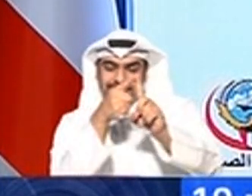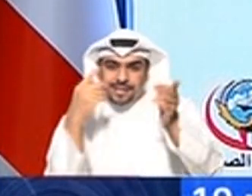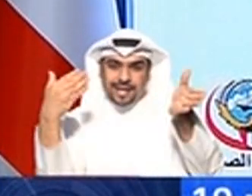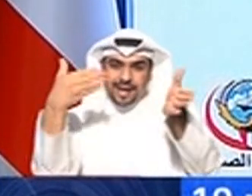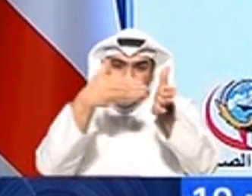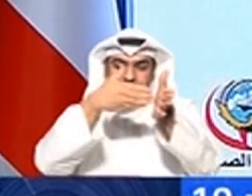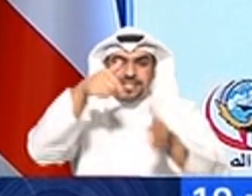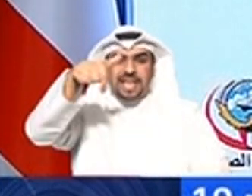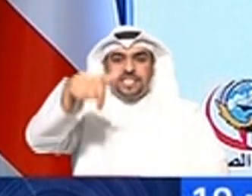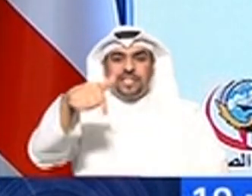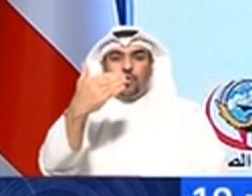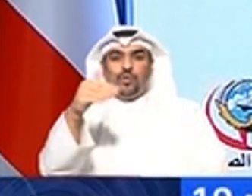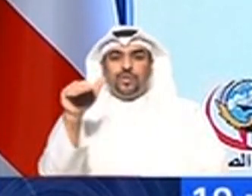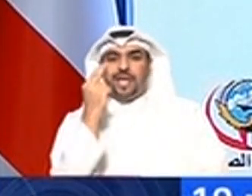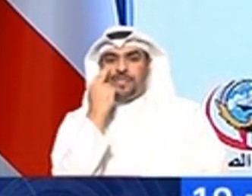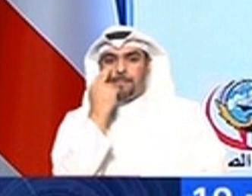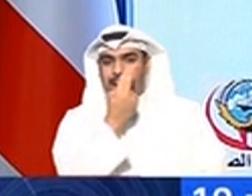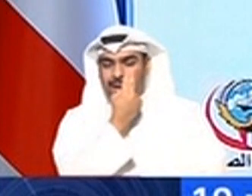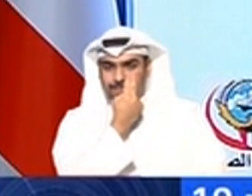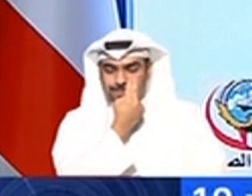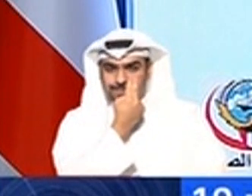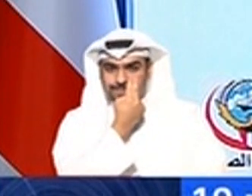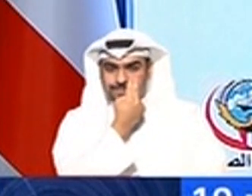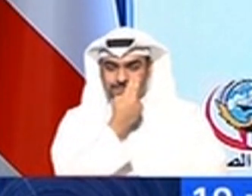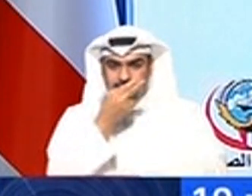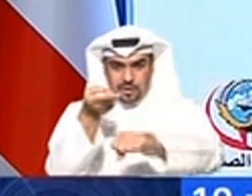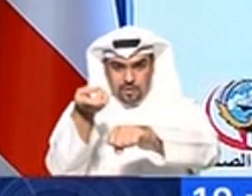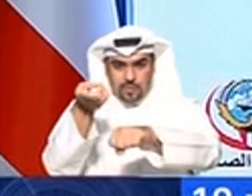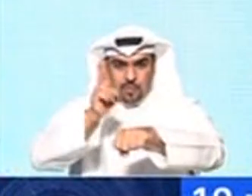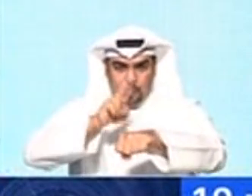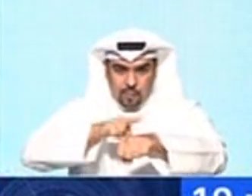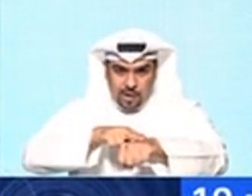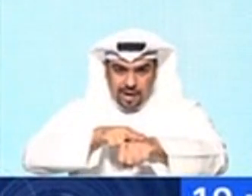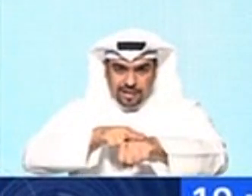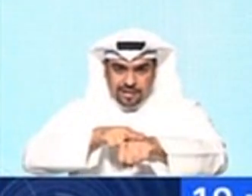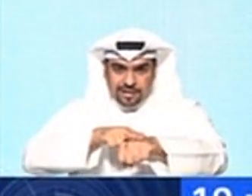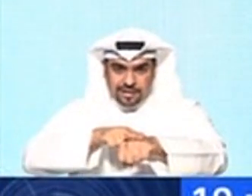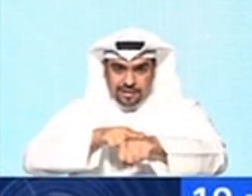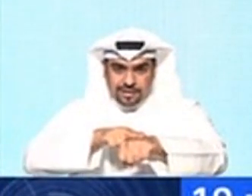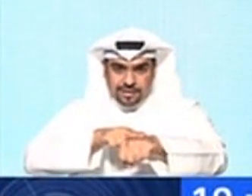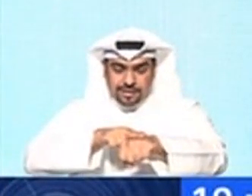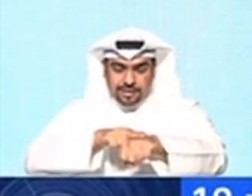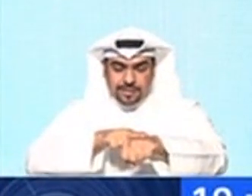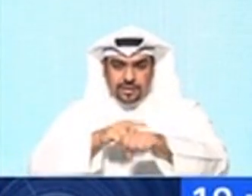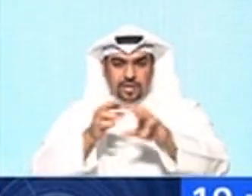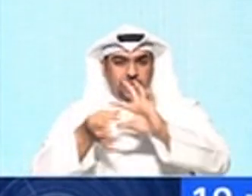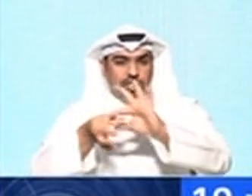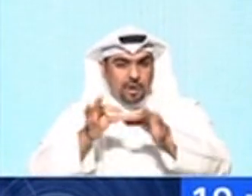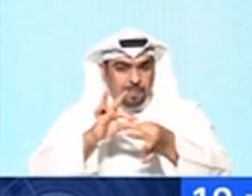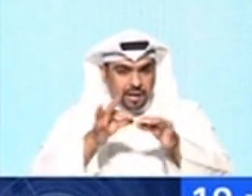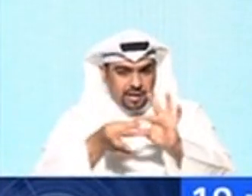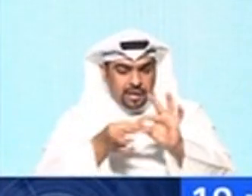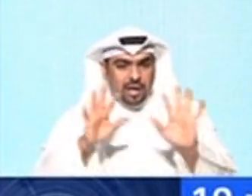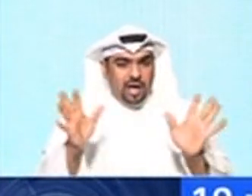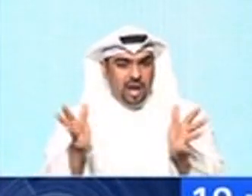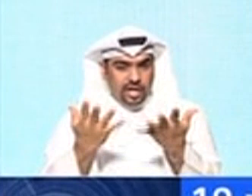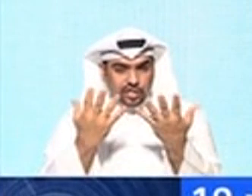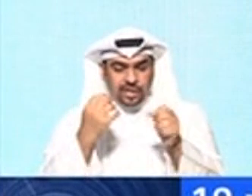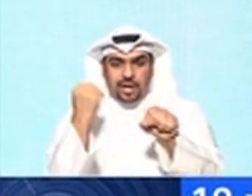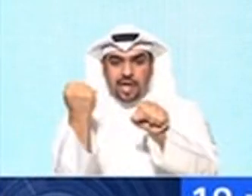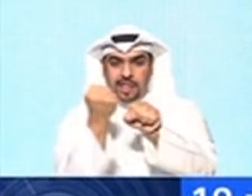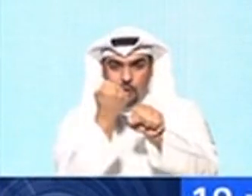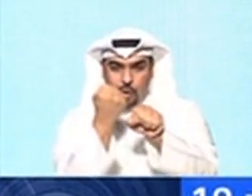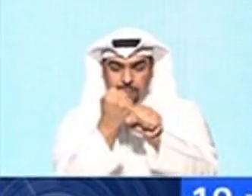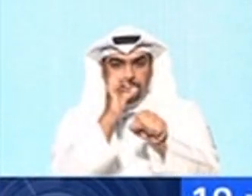مساء، وكذلك في الأماكن المحافظة على التباعد البدني في الأماكن والتي من المحتمل أن